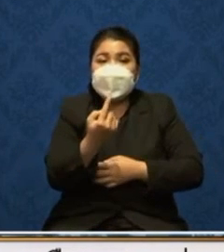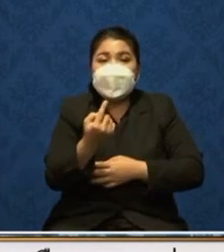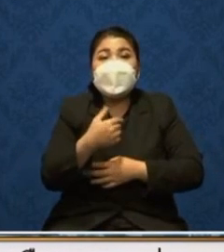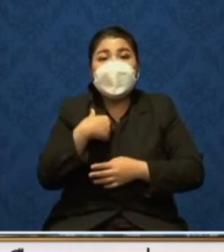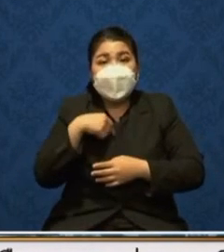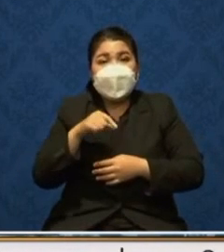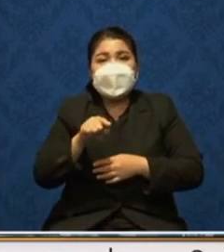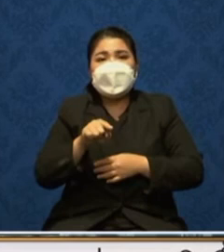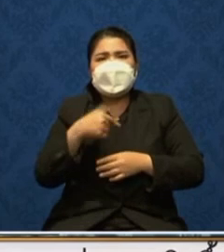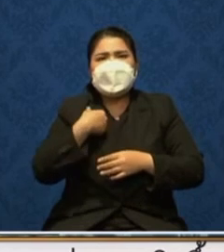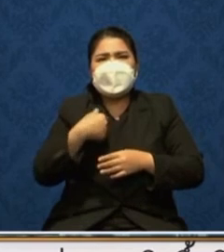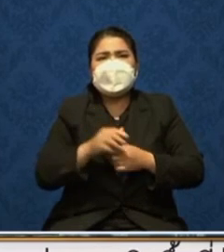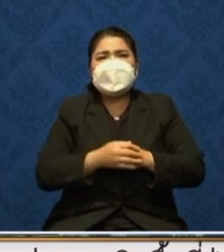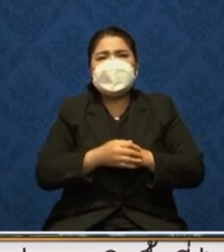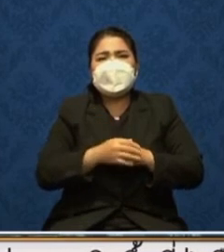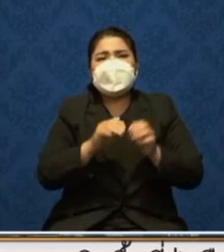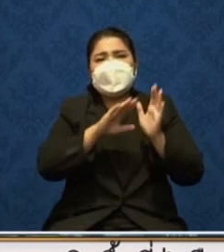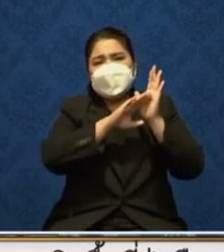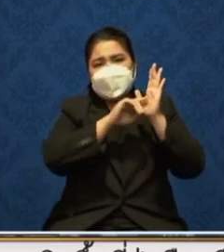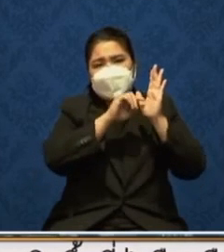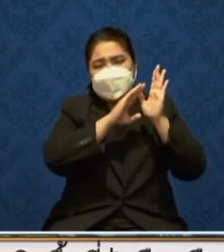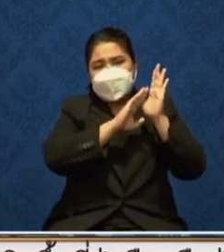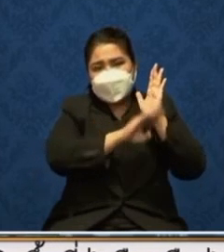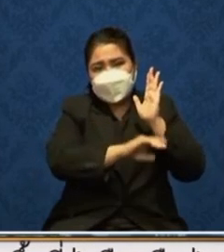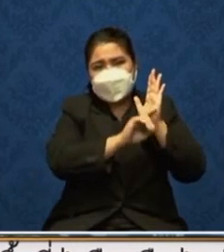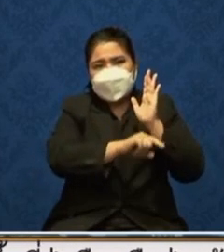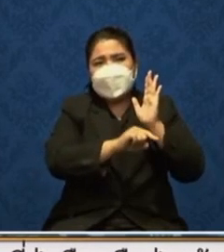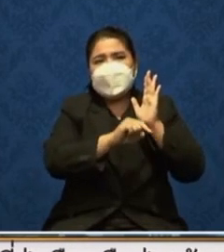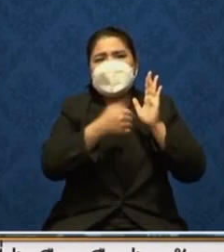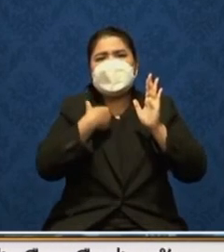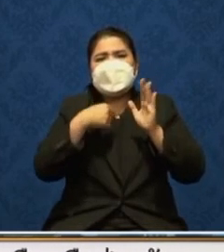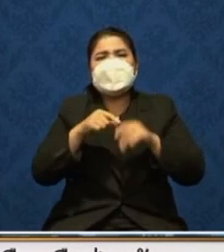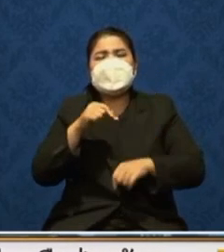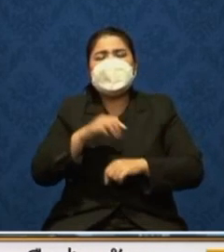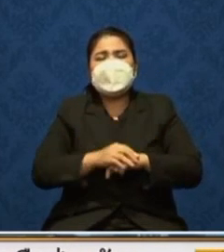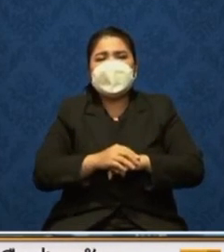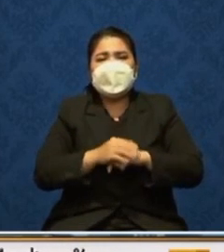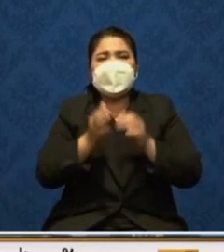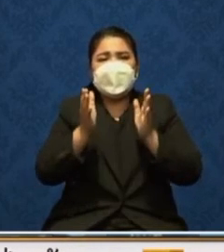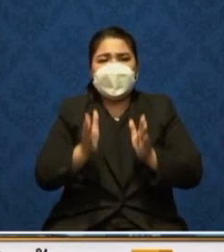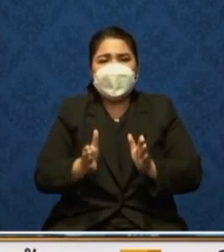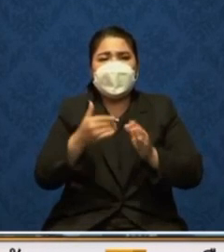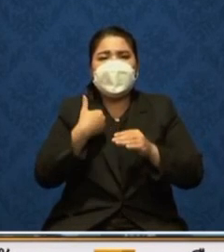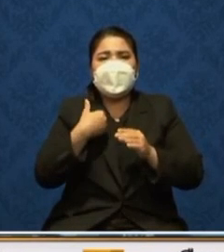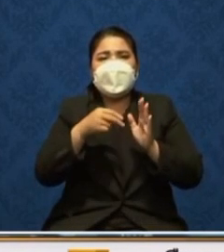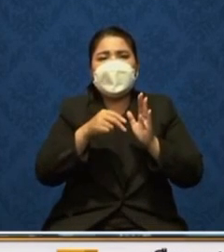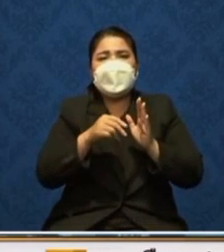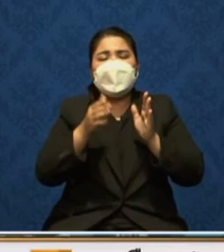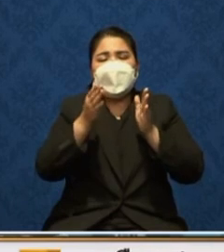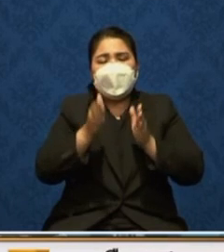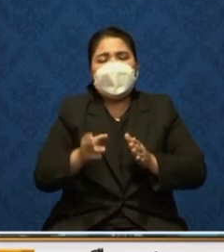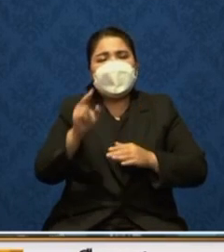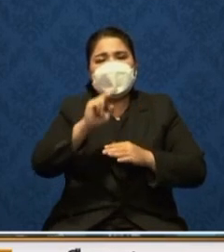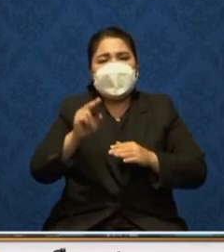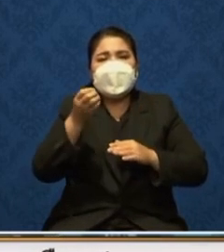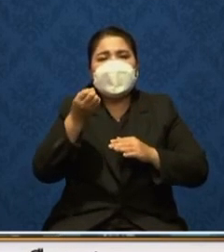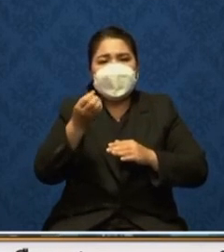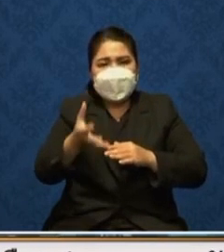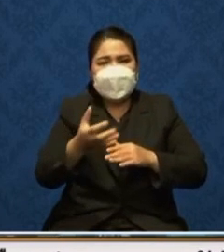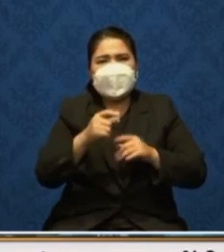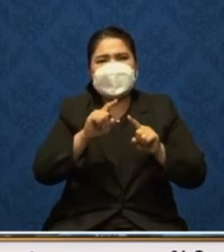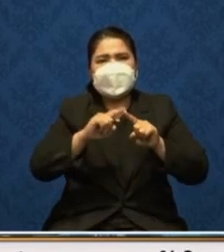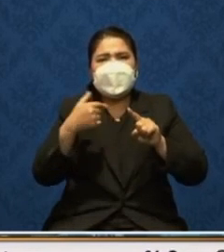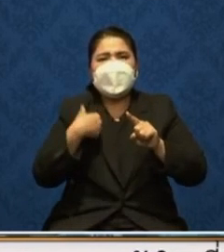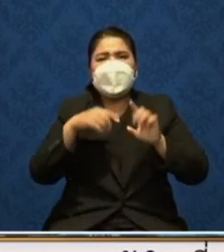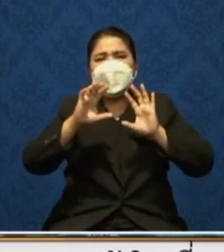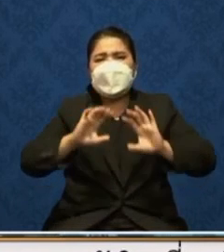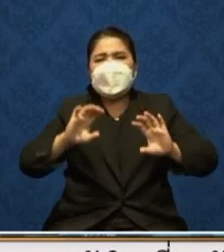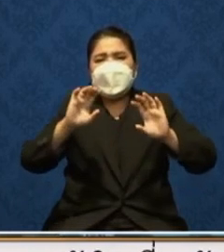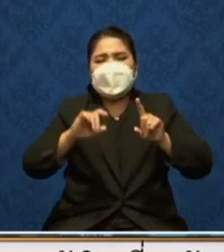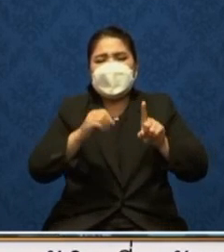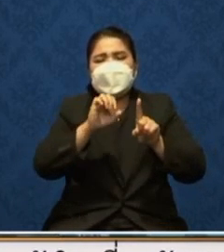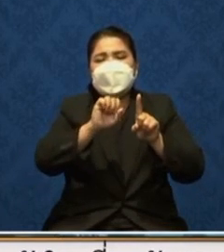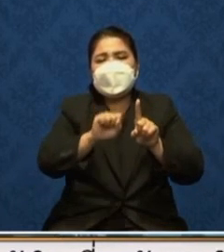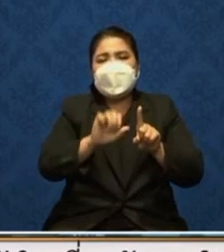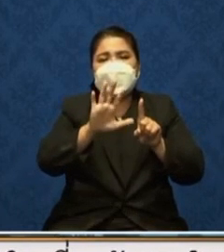ร